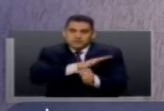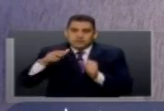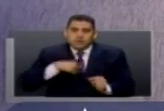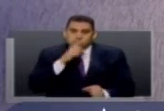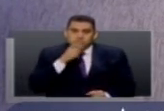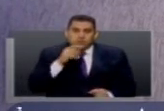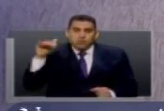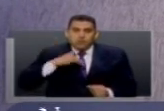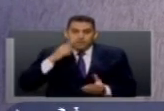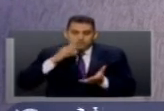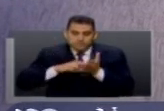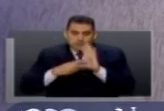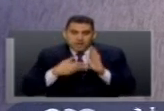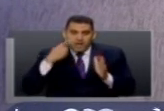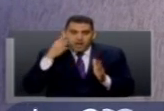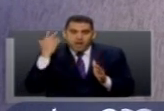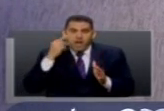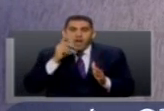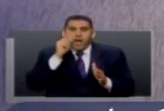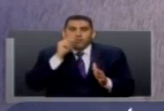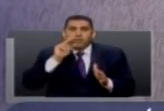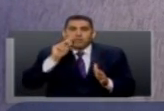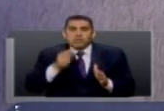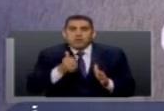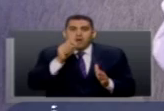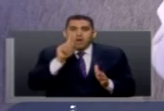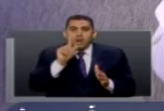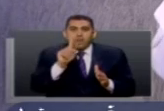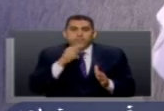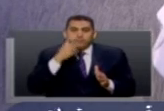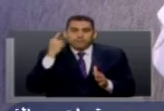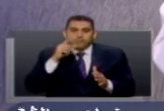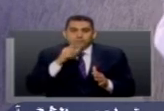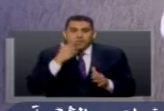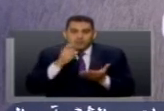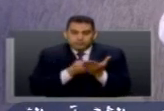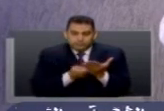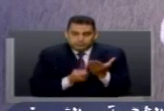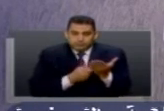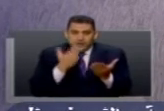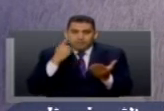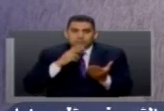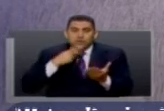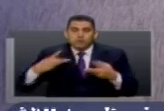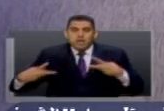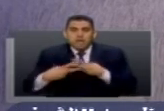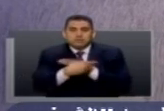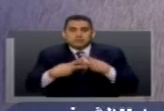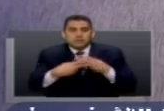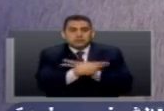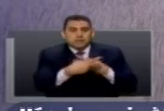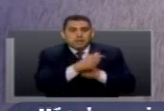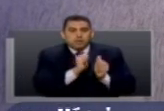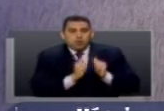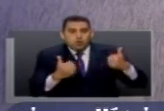طبخوا قصه حصار ابي طالب نعم وهو الذي كتب الوثيقه بيده مقاطعه لقبيله النبي